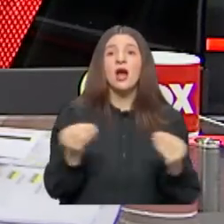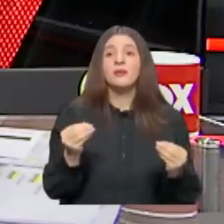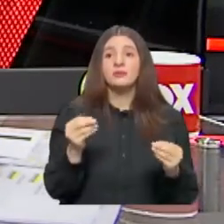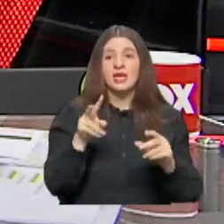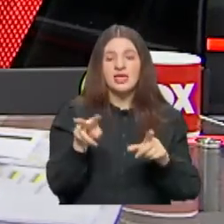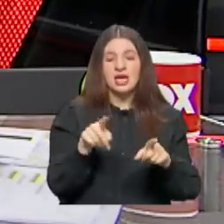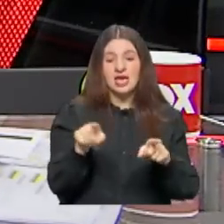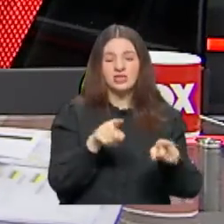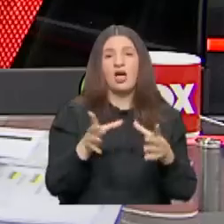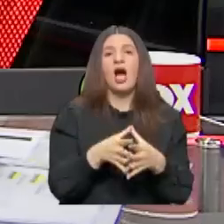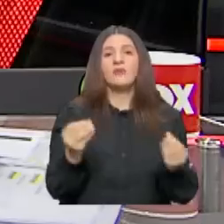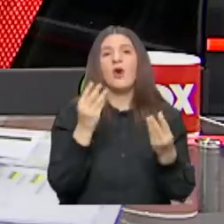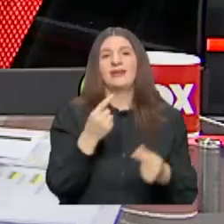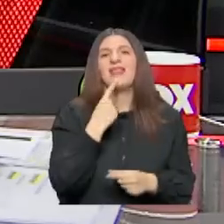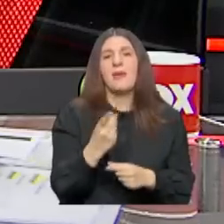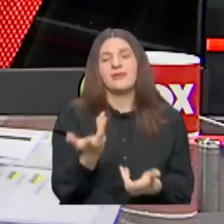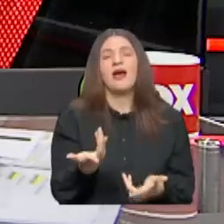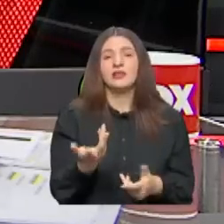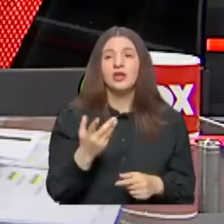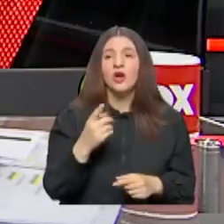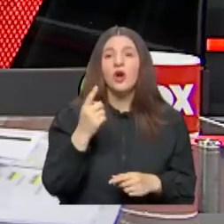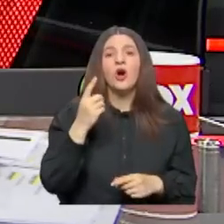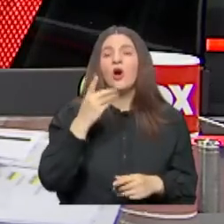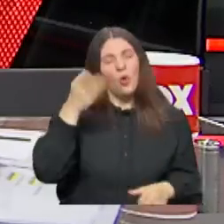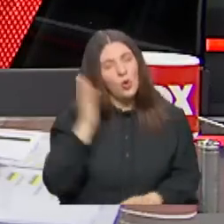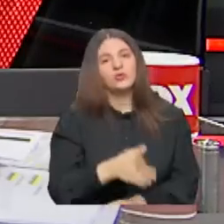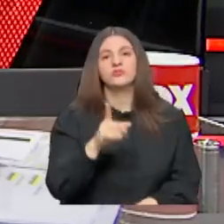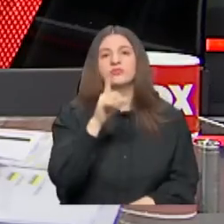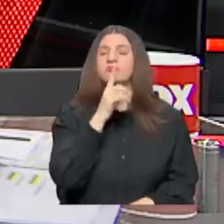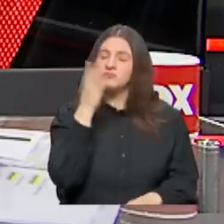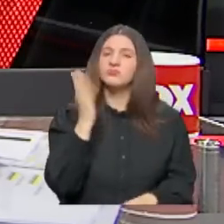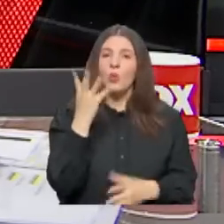kaybetmesini, ikisini de kaybetmesini yani, göze alarak